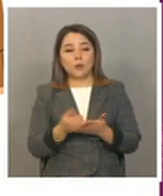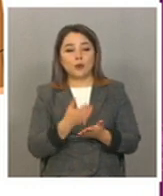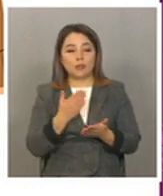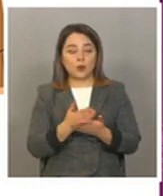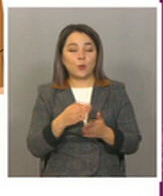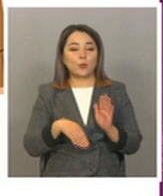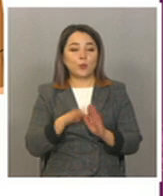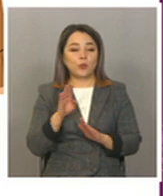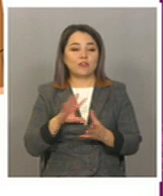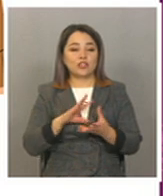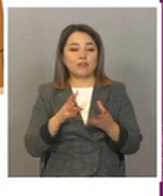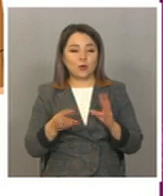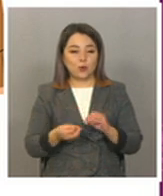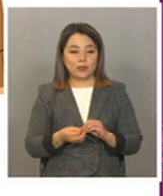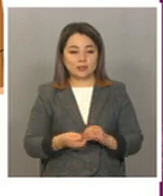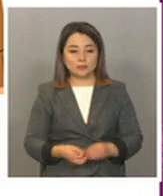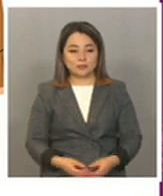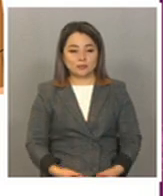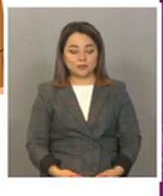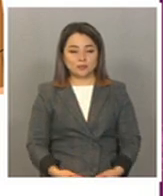лучше всего.